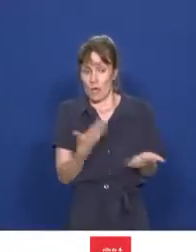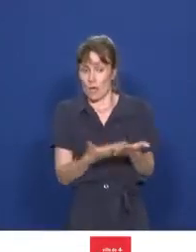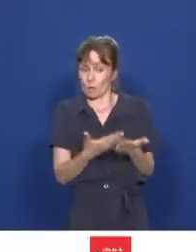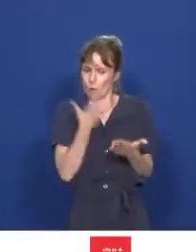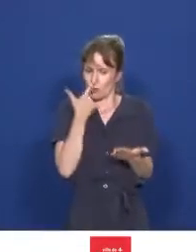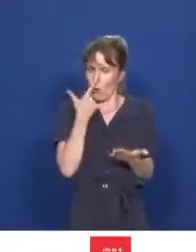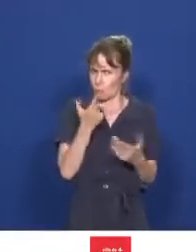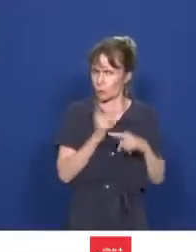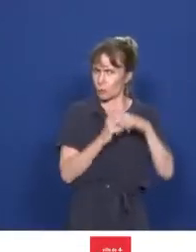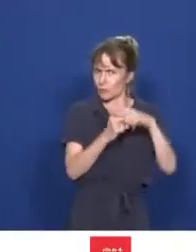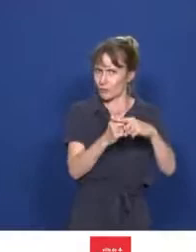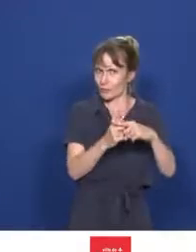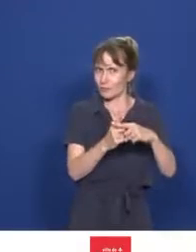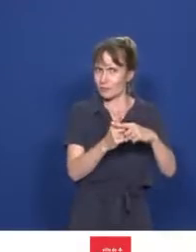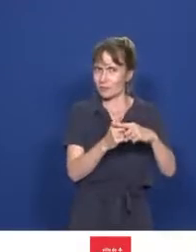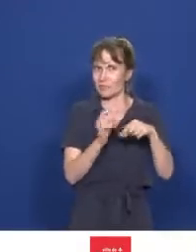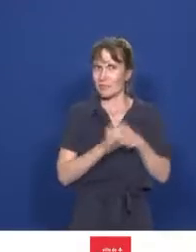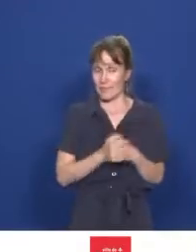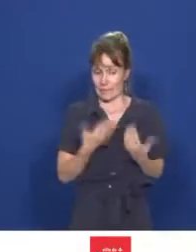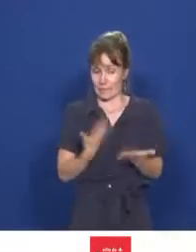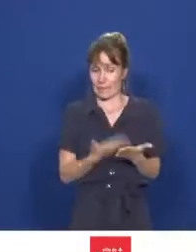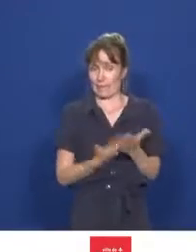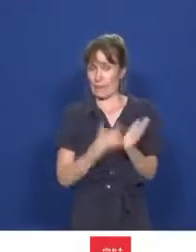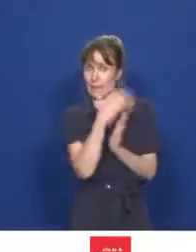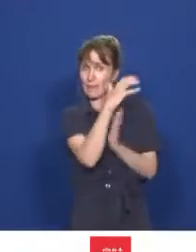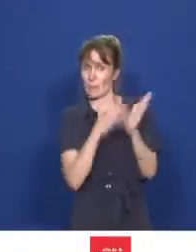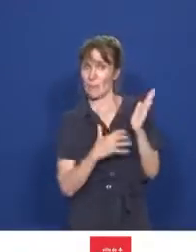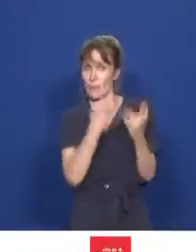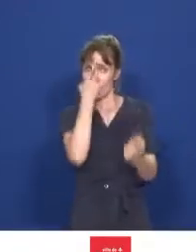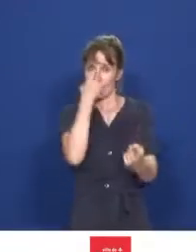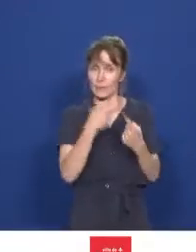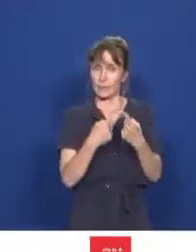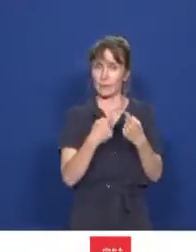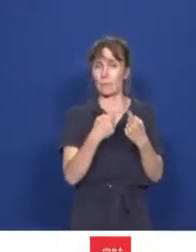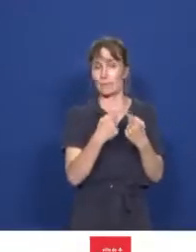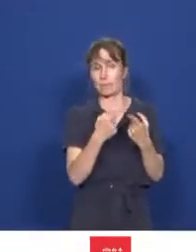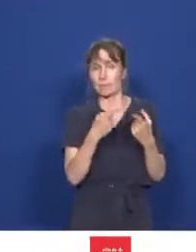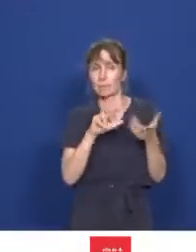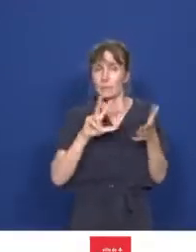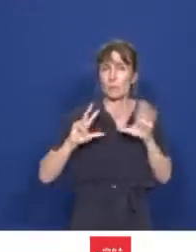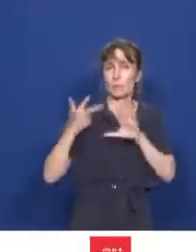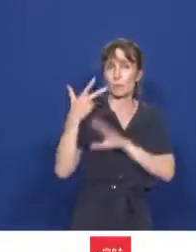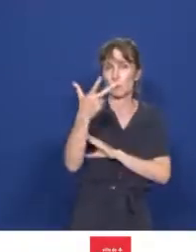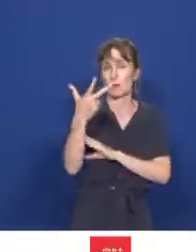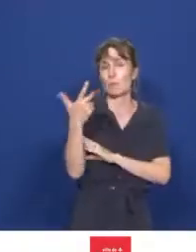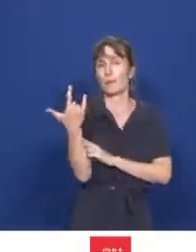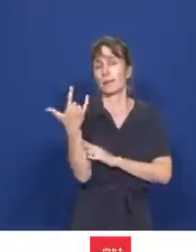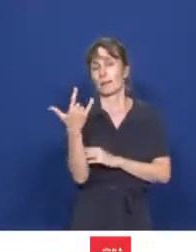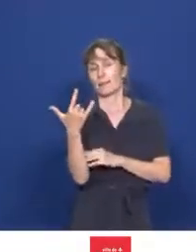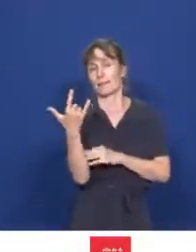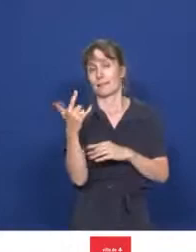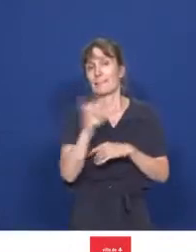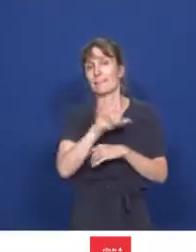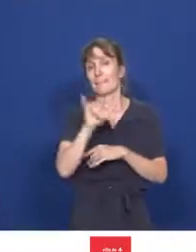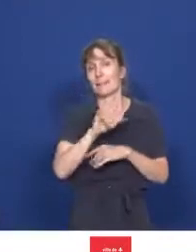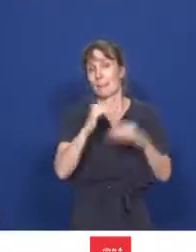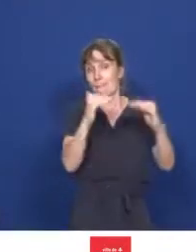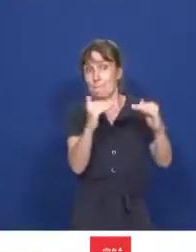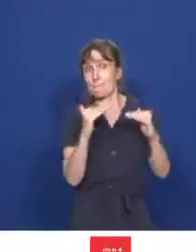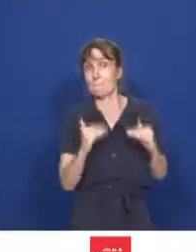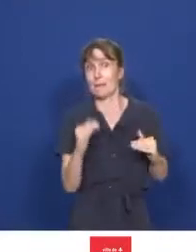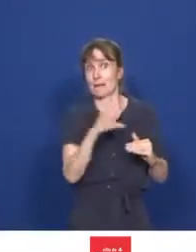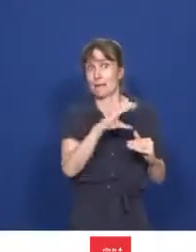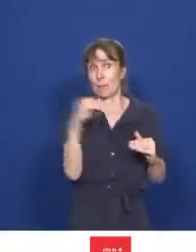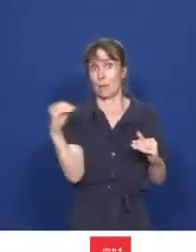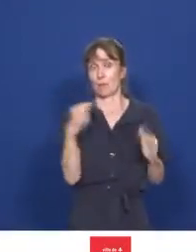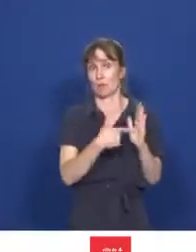eh bien, ce rapport sur le développement durable, sur l'île Bas-Carbone 21, présente un certain nombre